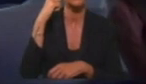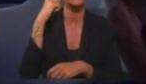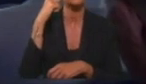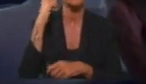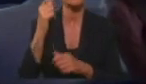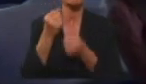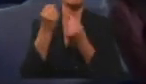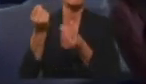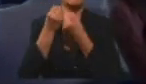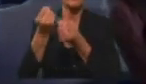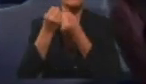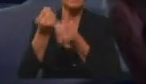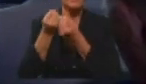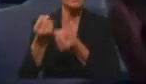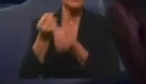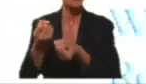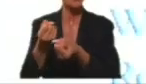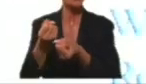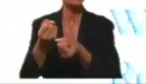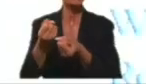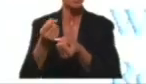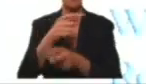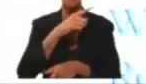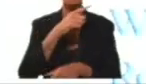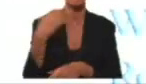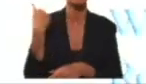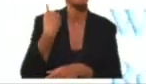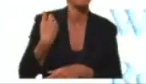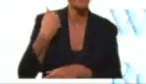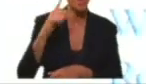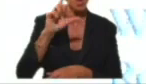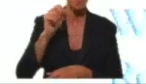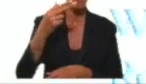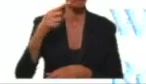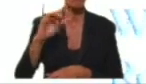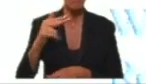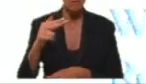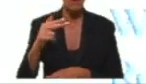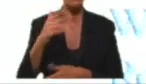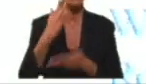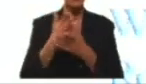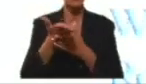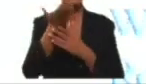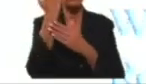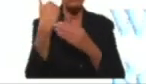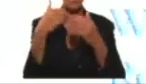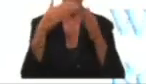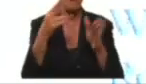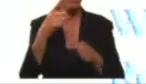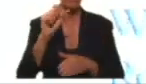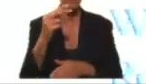z Transport for London, tak? Czyli z transportu w Londynie. Tam zauważono po otwarciu tych danych już jakiś czas temu, że z jednej